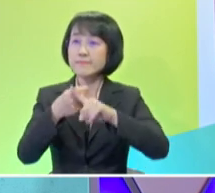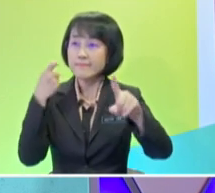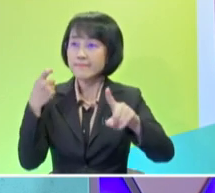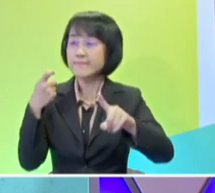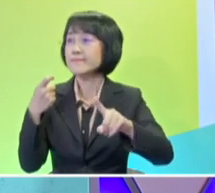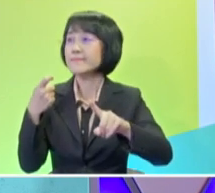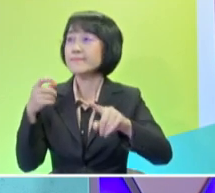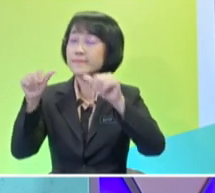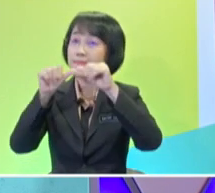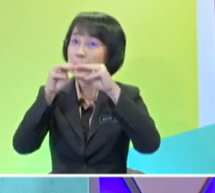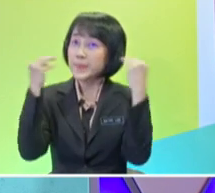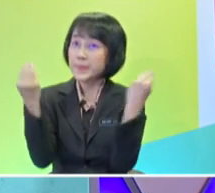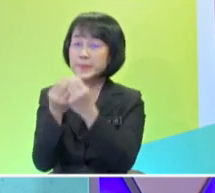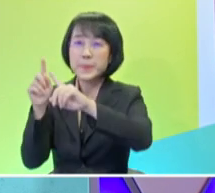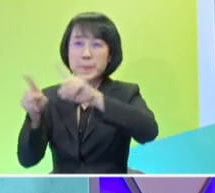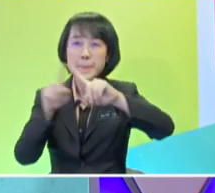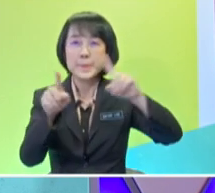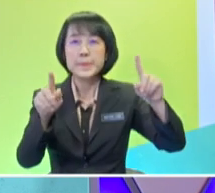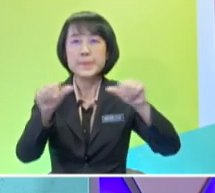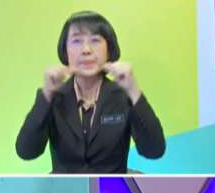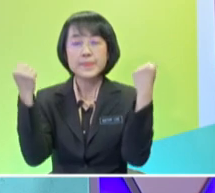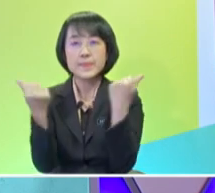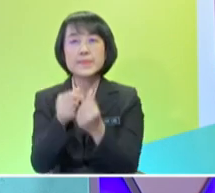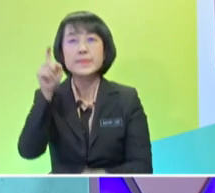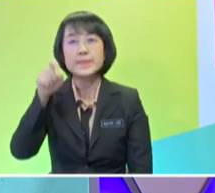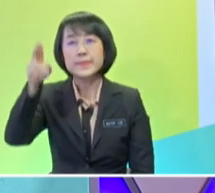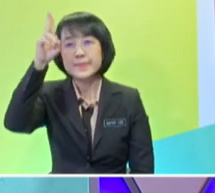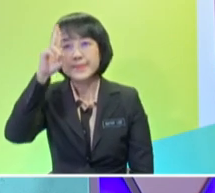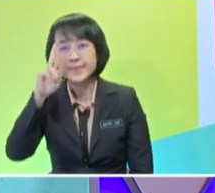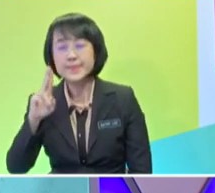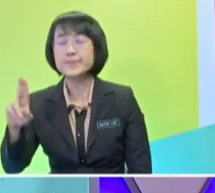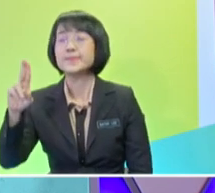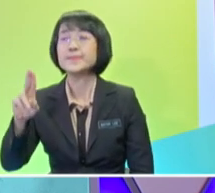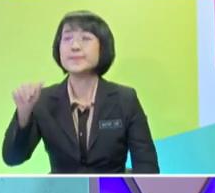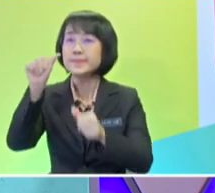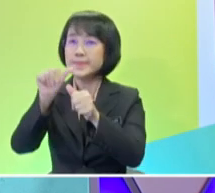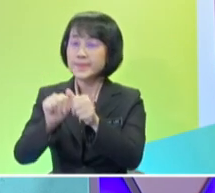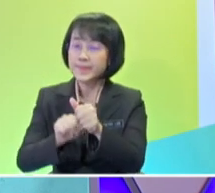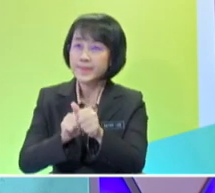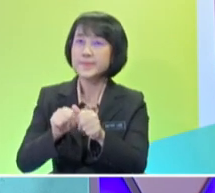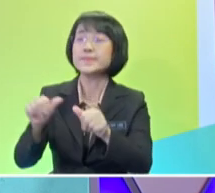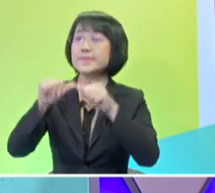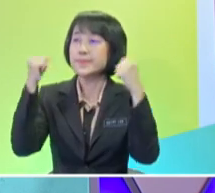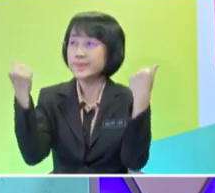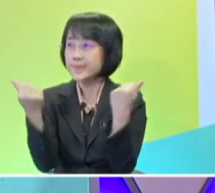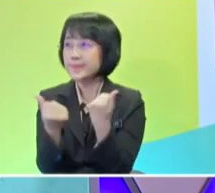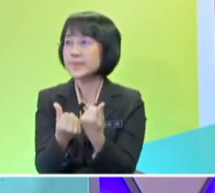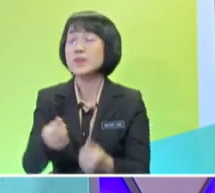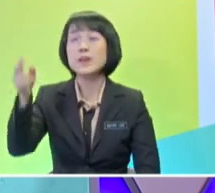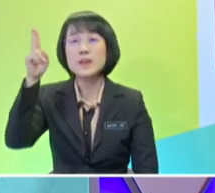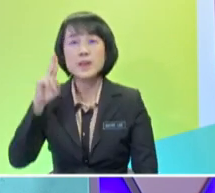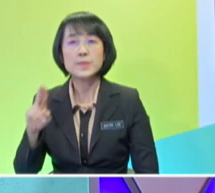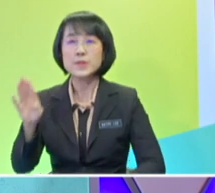menghormati setiap masyarakat tak kira lah dari segi agama budaya adat dan sebagainya Kenapa